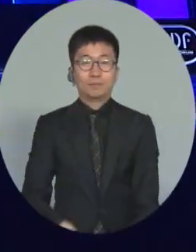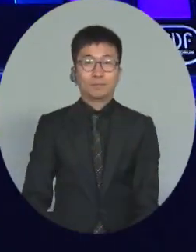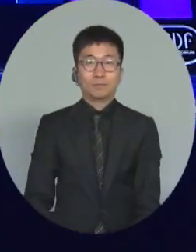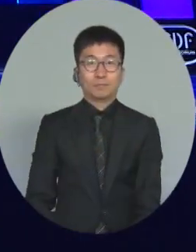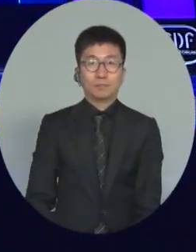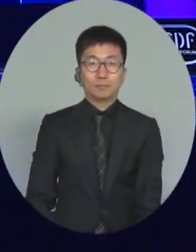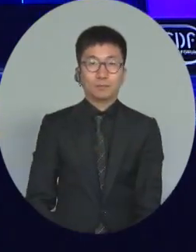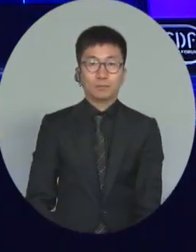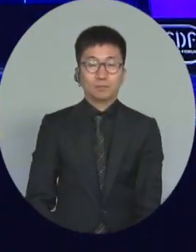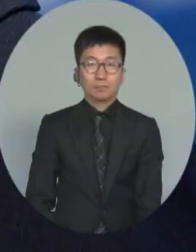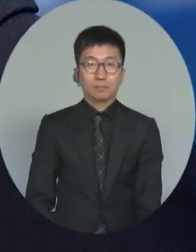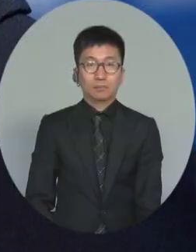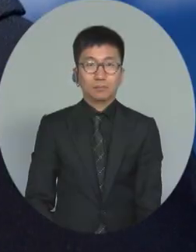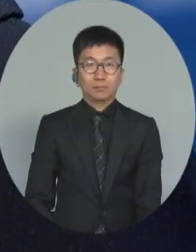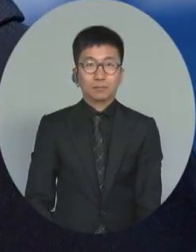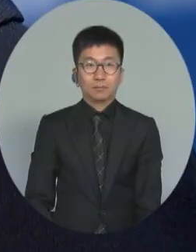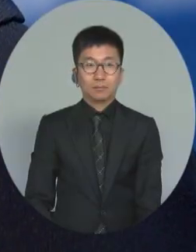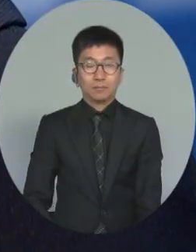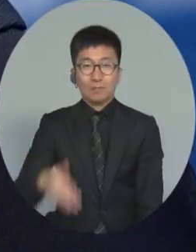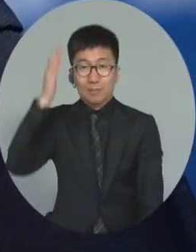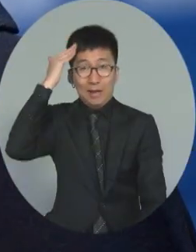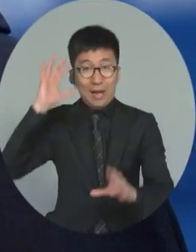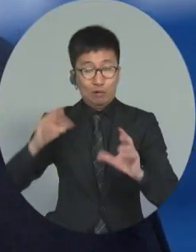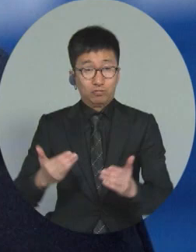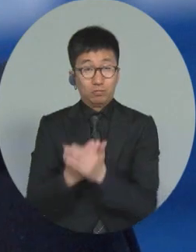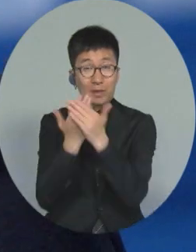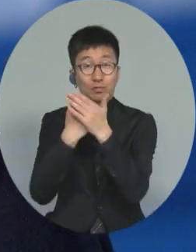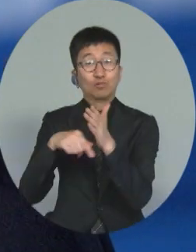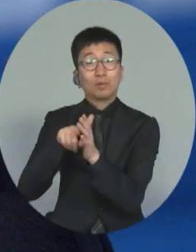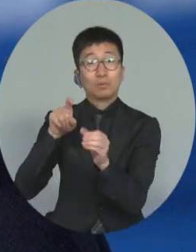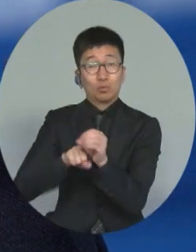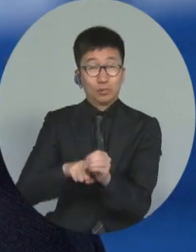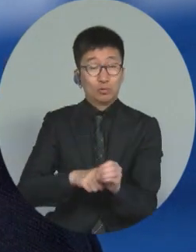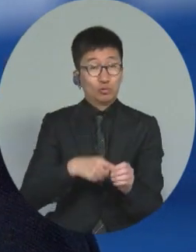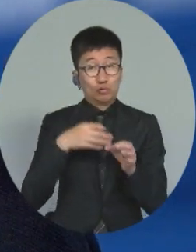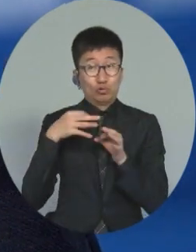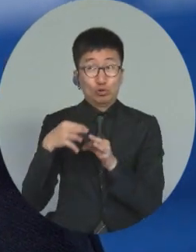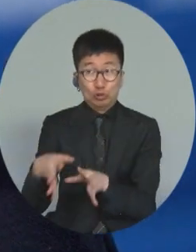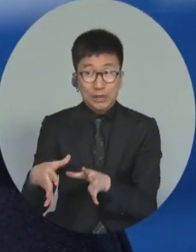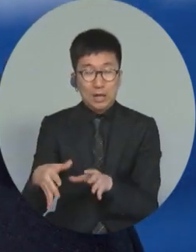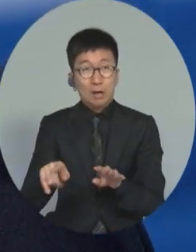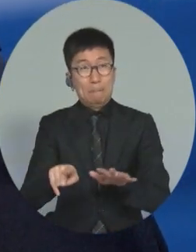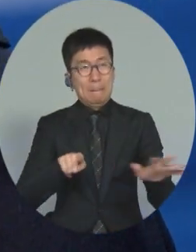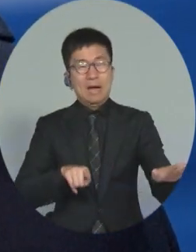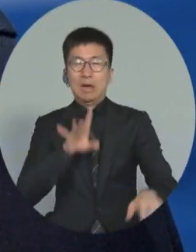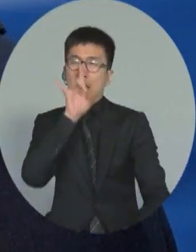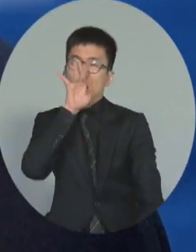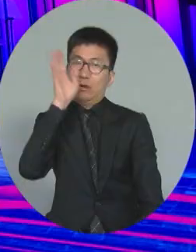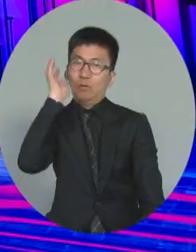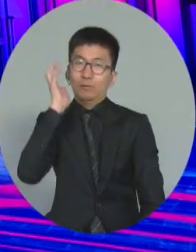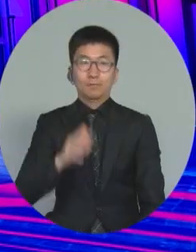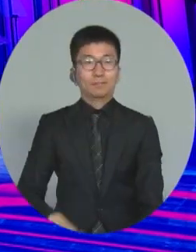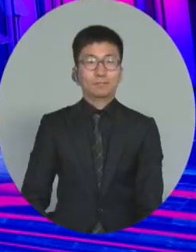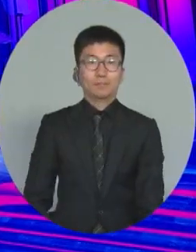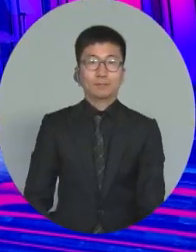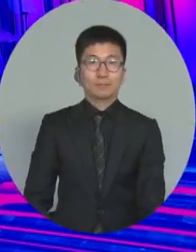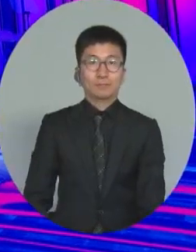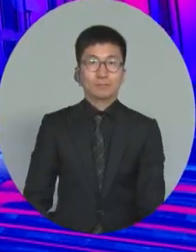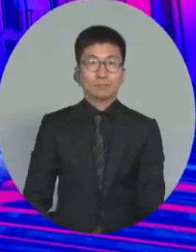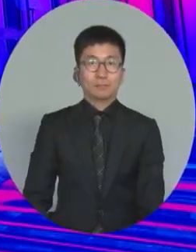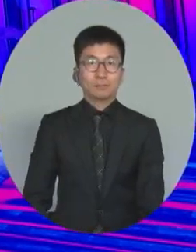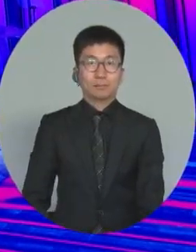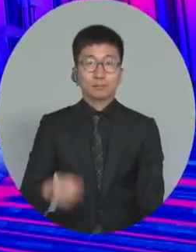있습니다 국가의 미래를 위한 글로벌 투자 경쟁에 뒤쳐져서는 안 됩니다